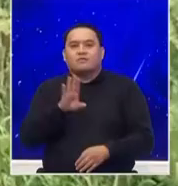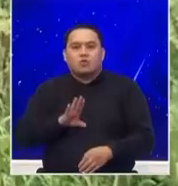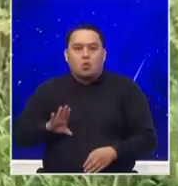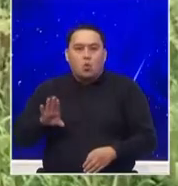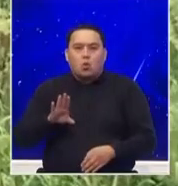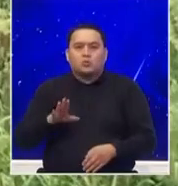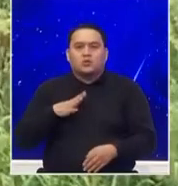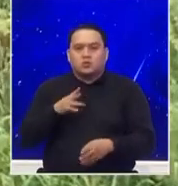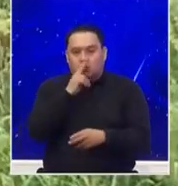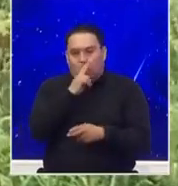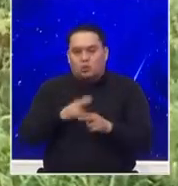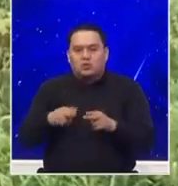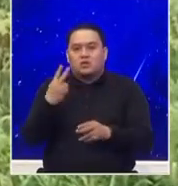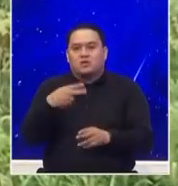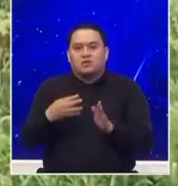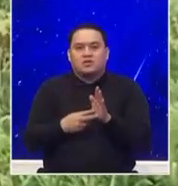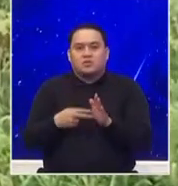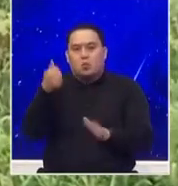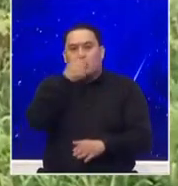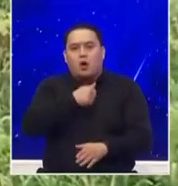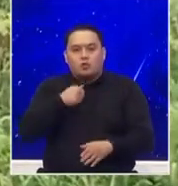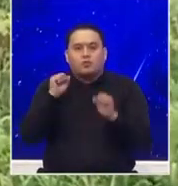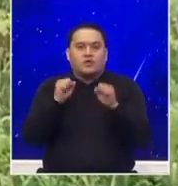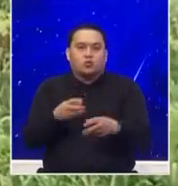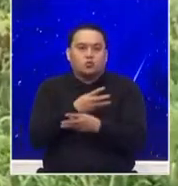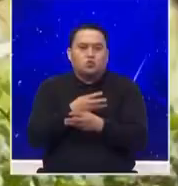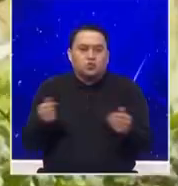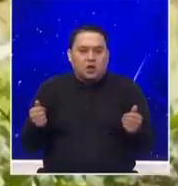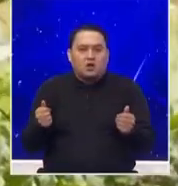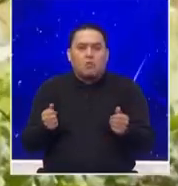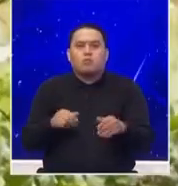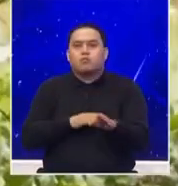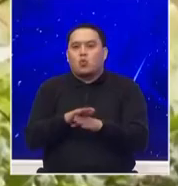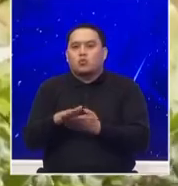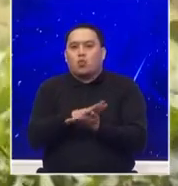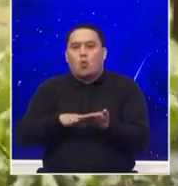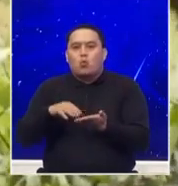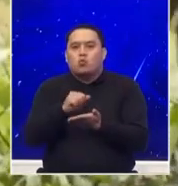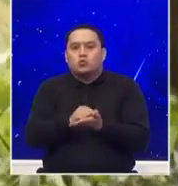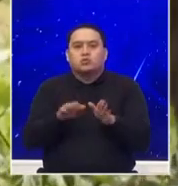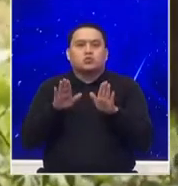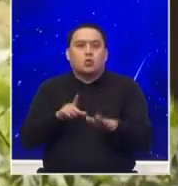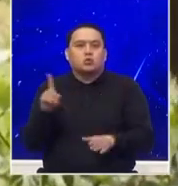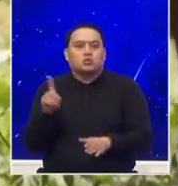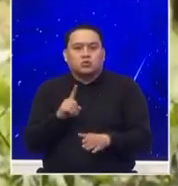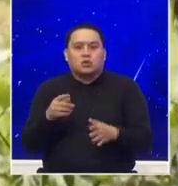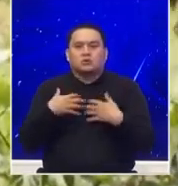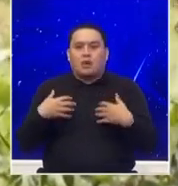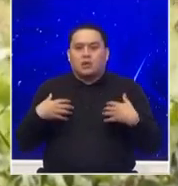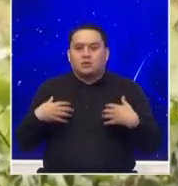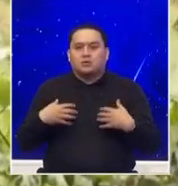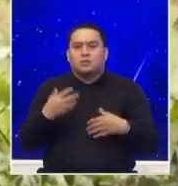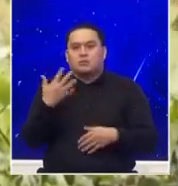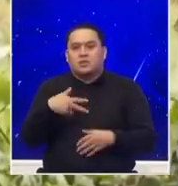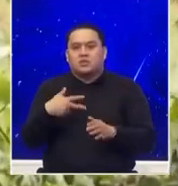бизоны чуть было не исчезли к 1927 году. От полного уничтожения вид спасло только то, что в зоопарках